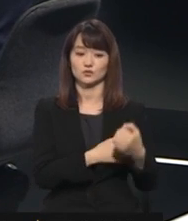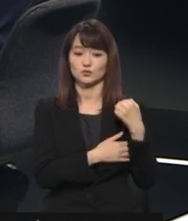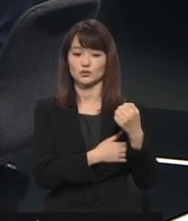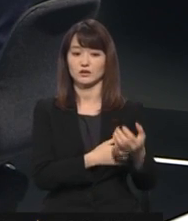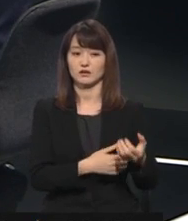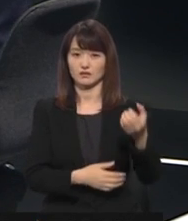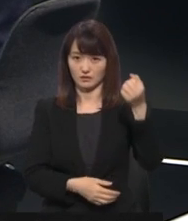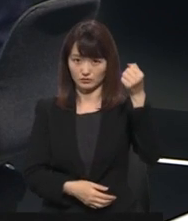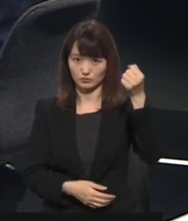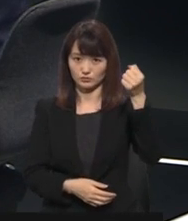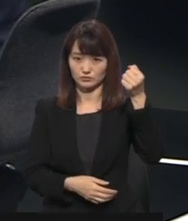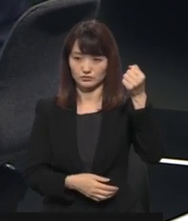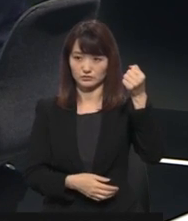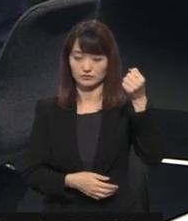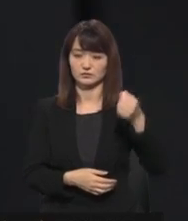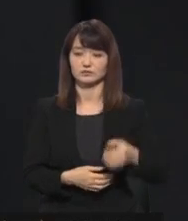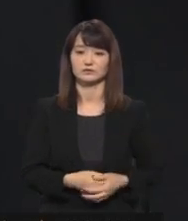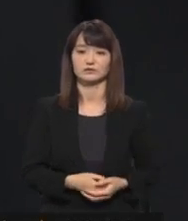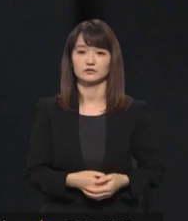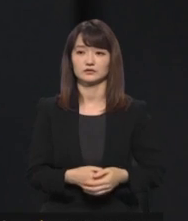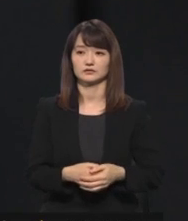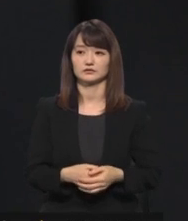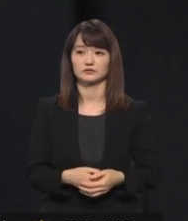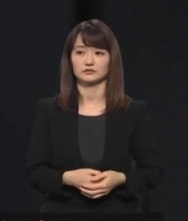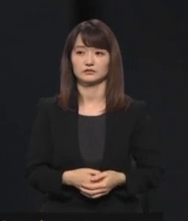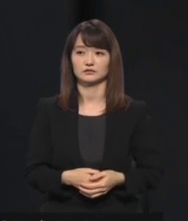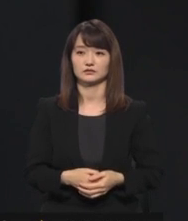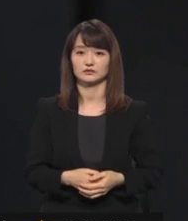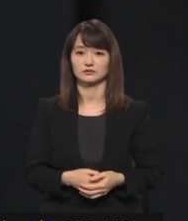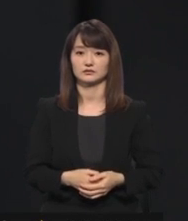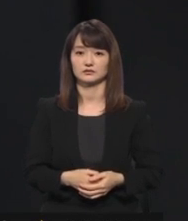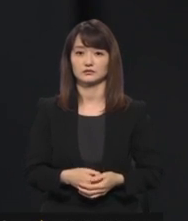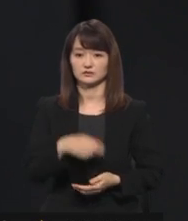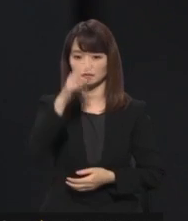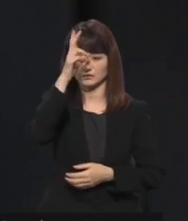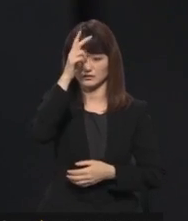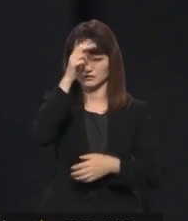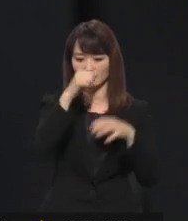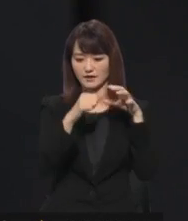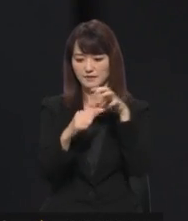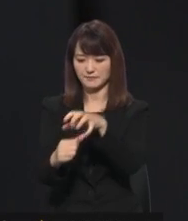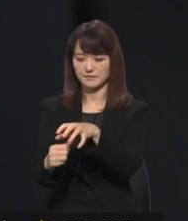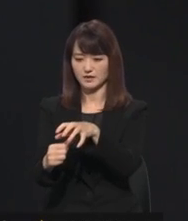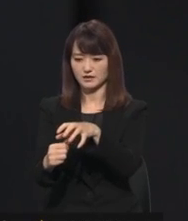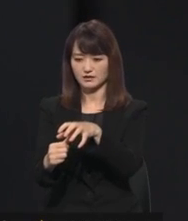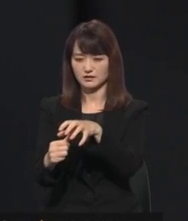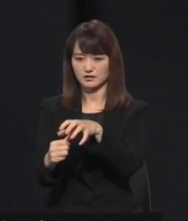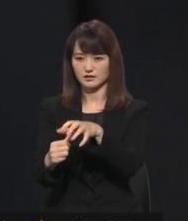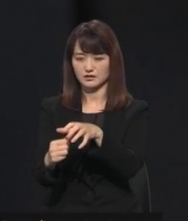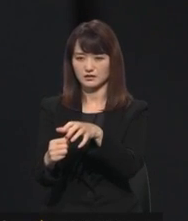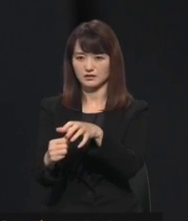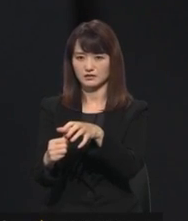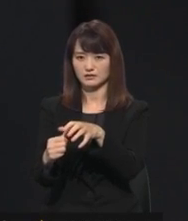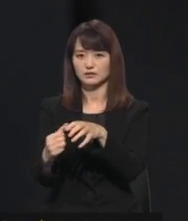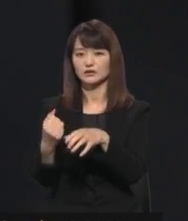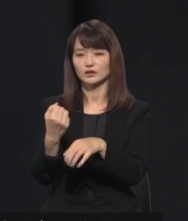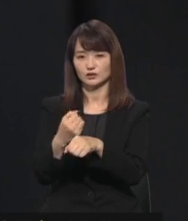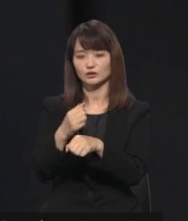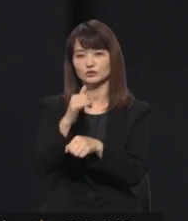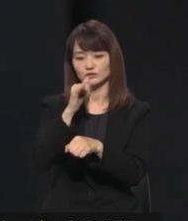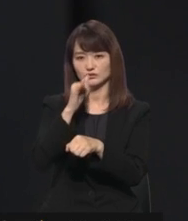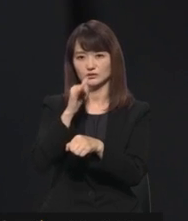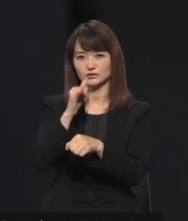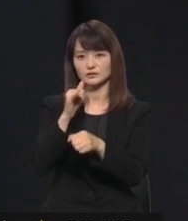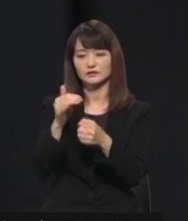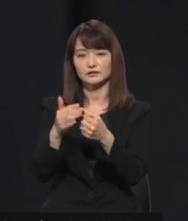갖고 있기 때문에 이런 일들을 저질러도 별 문제가 없다 특히나 이제 우리는 법을 집행해